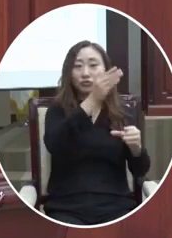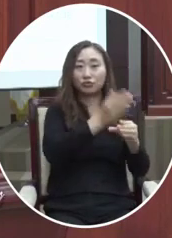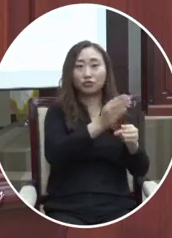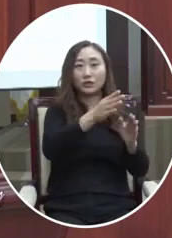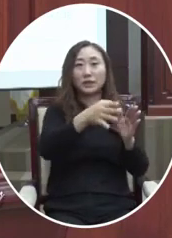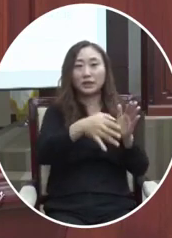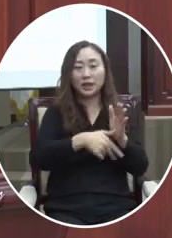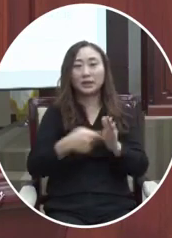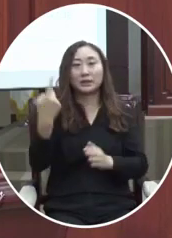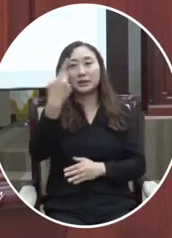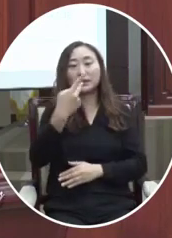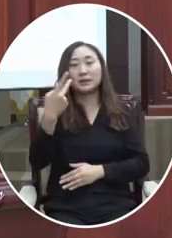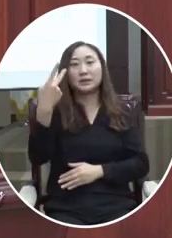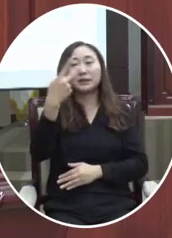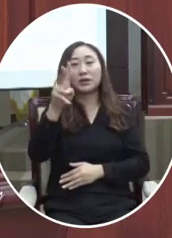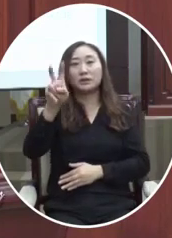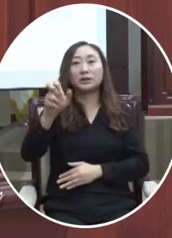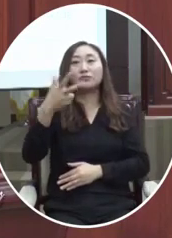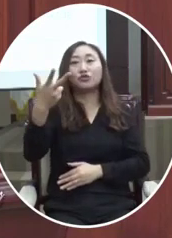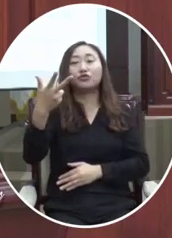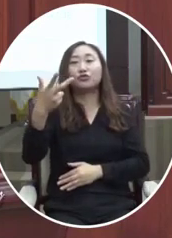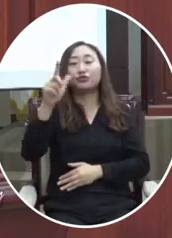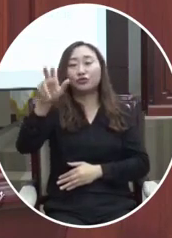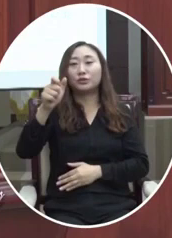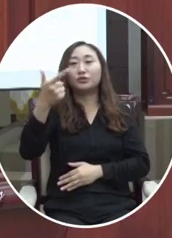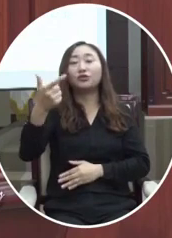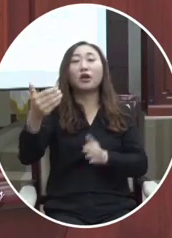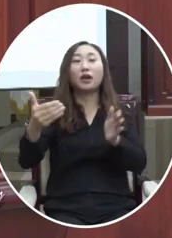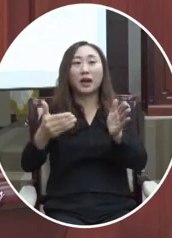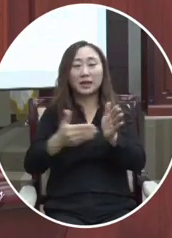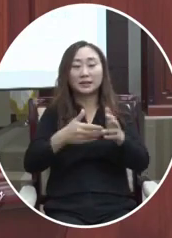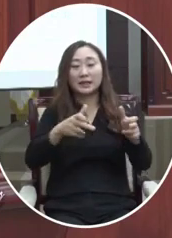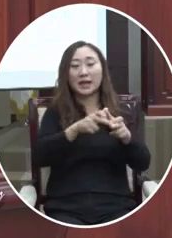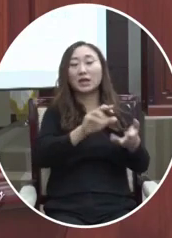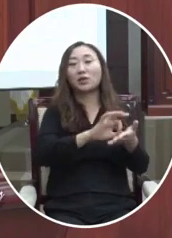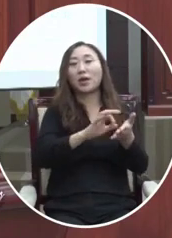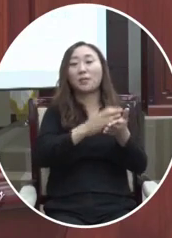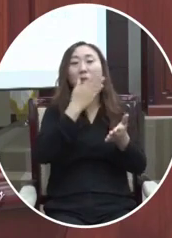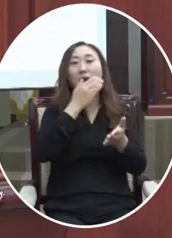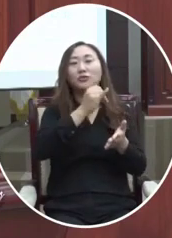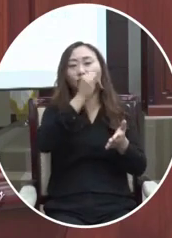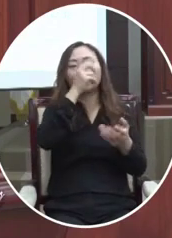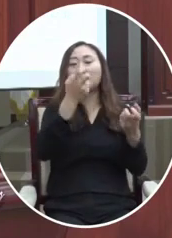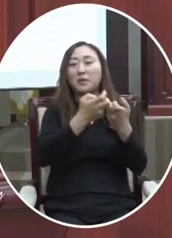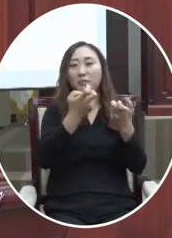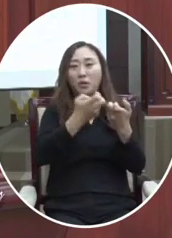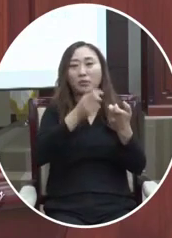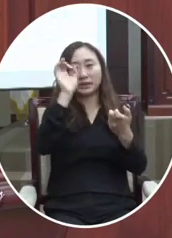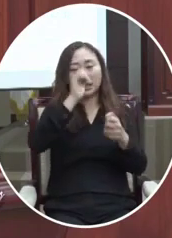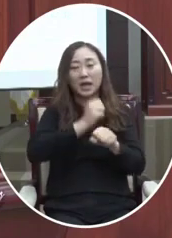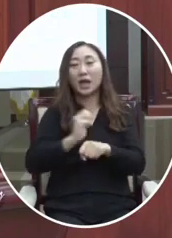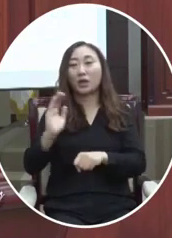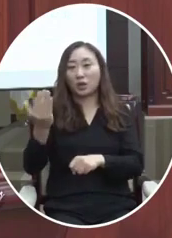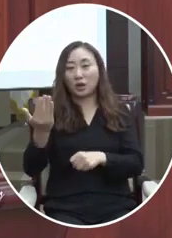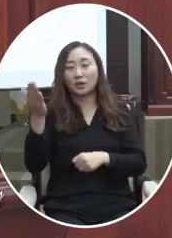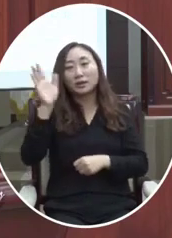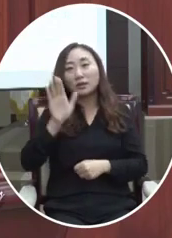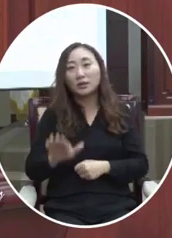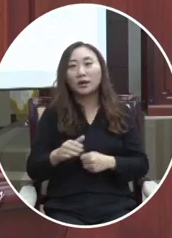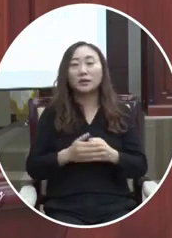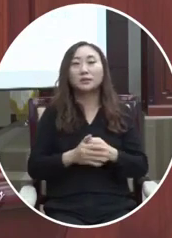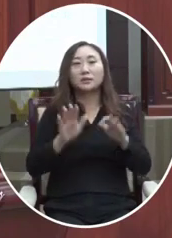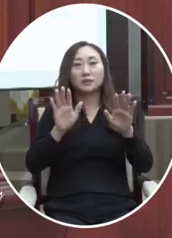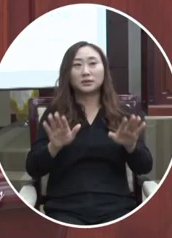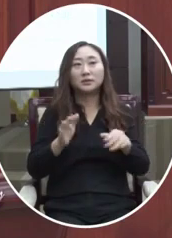운영 중인 경우 2026년 1월 28일까지 장애인 접근이 가능한 시스템을 구축해야 합니다.